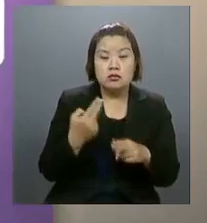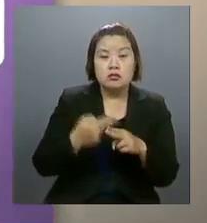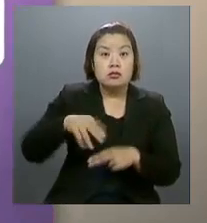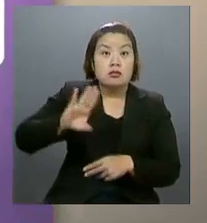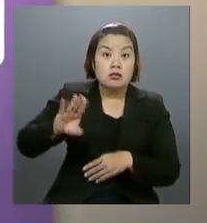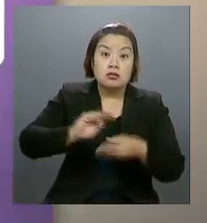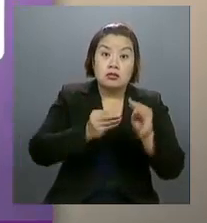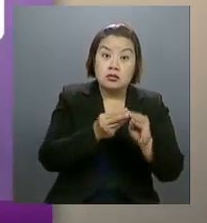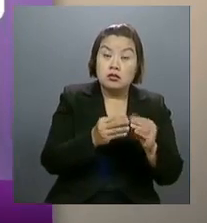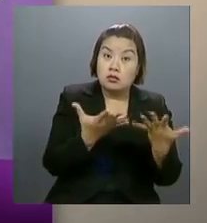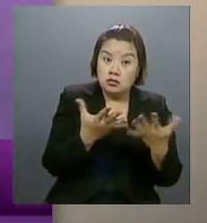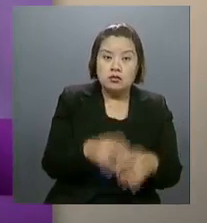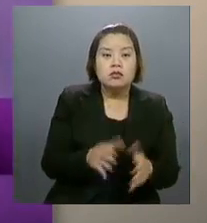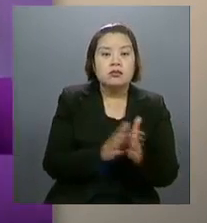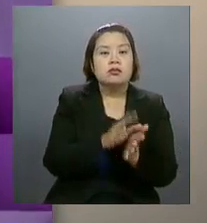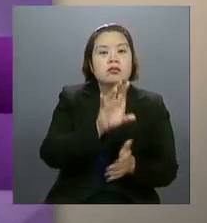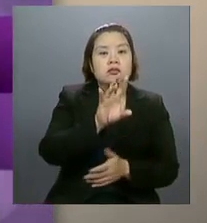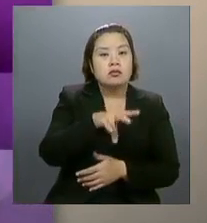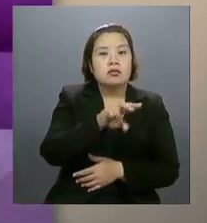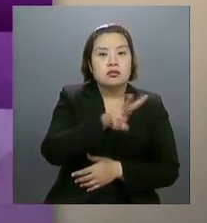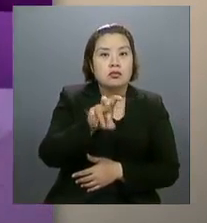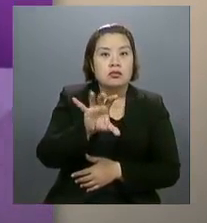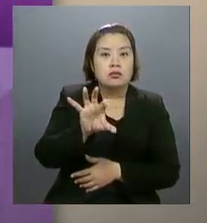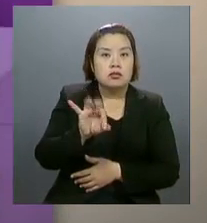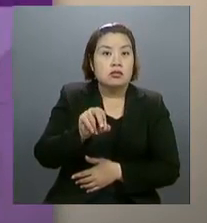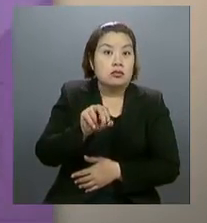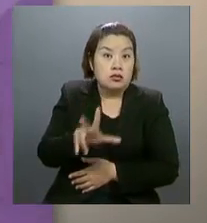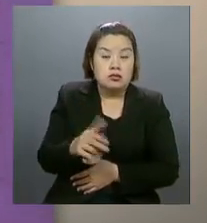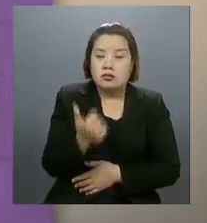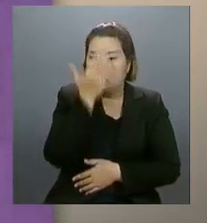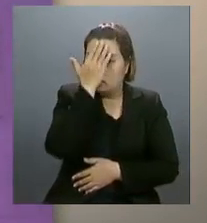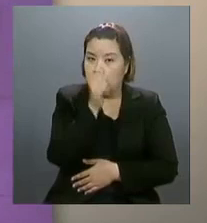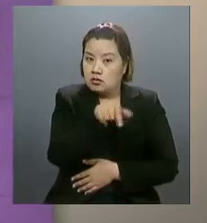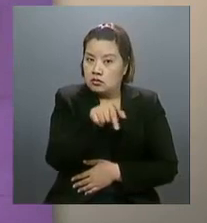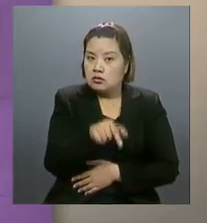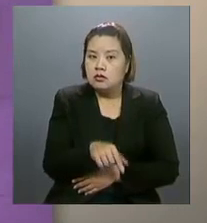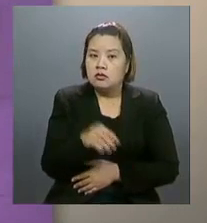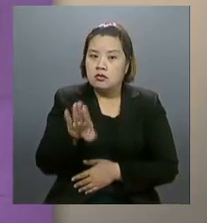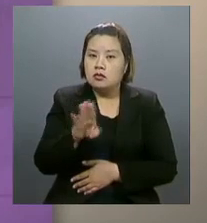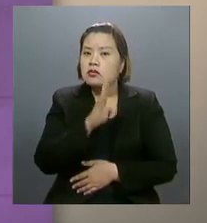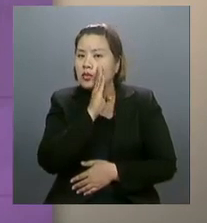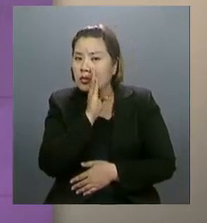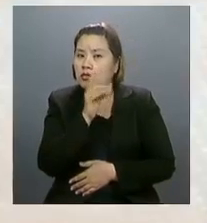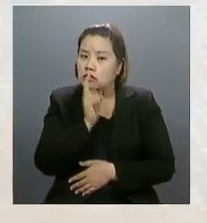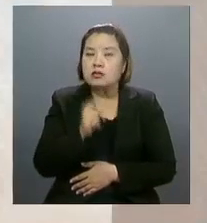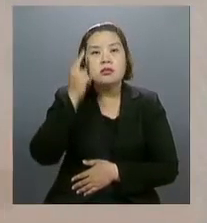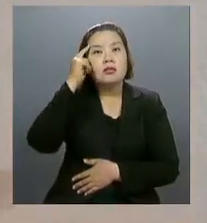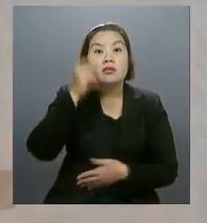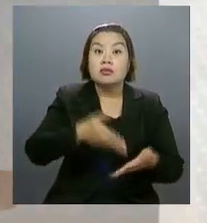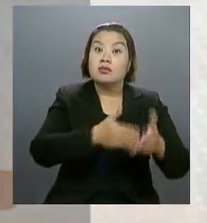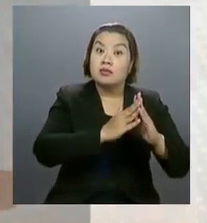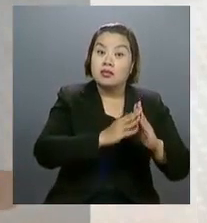ไว้ 7,293 แห่งทำให้ไม่สามารถตรวจสอบได้ว่ามีตัวตนจริงหรือไม่เป็นบริษัทที่ไม่ส่งบั